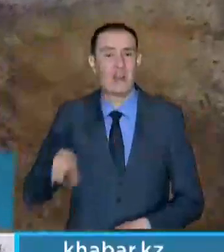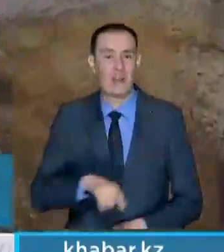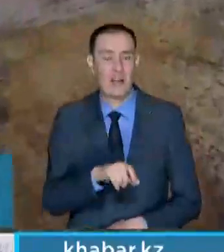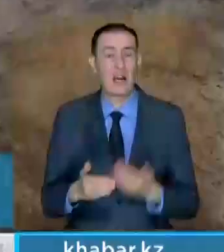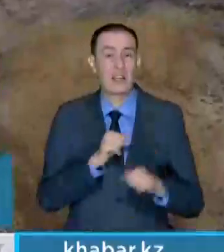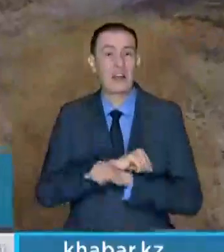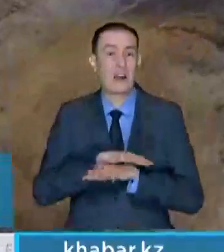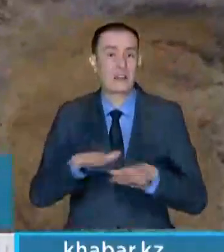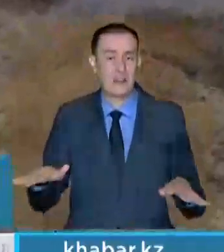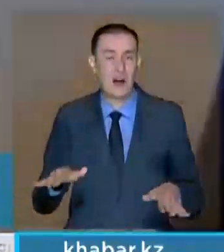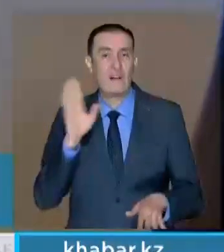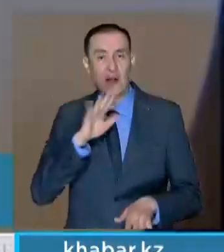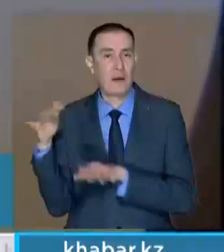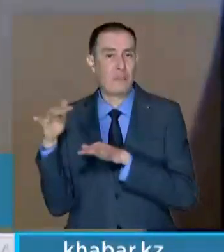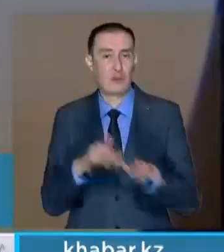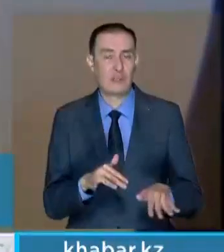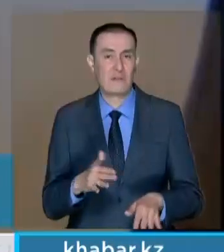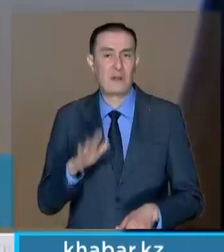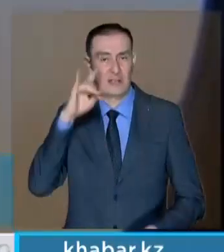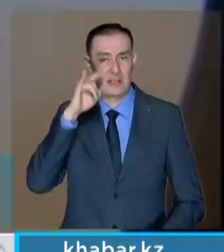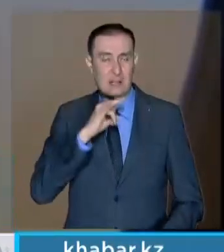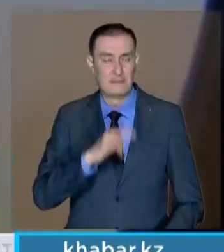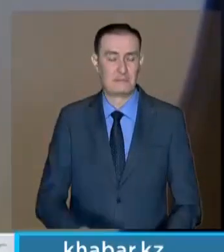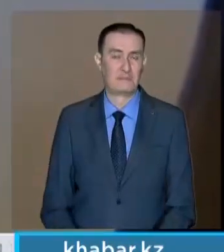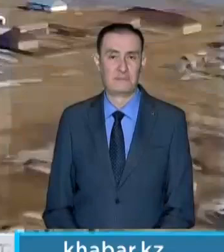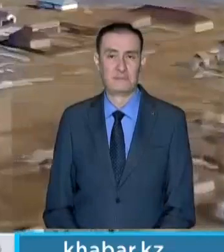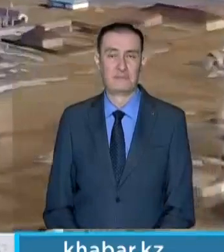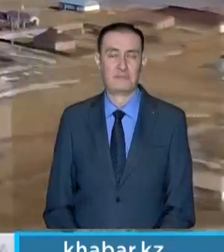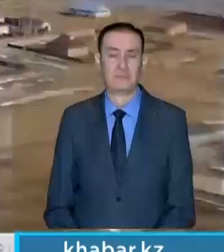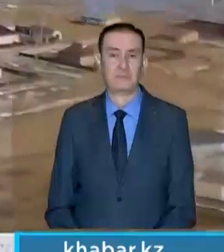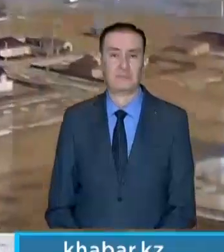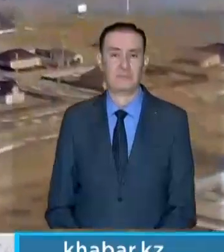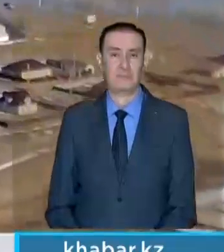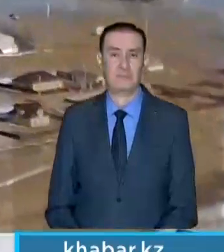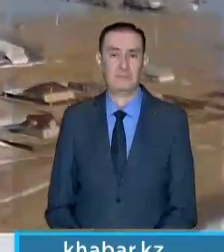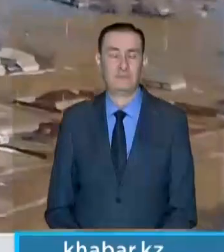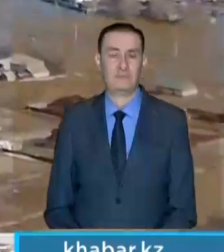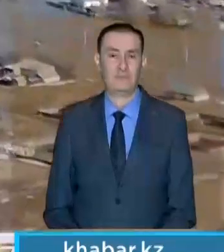случае разлива поток направится в жито горинский районн Наталья Строкова Сергей Трахтенберг устная область Хабар